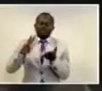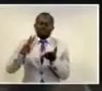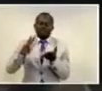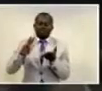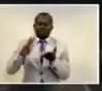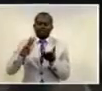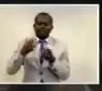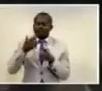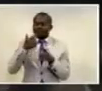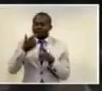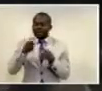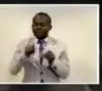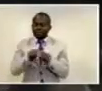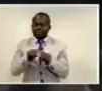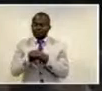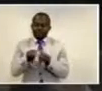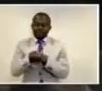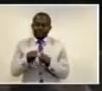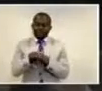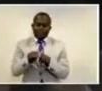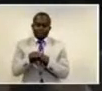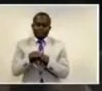bigasa nk'aho